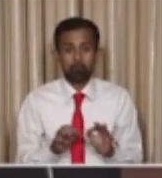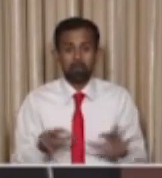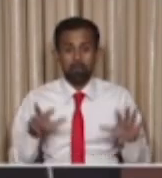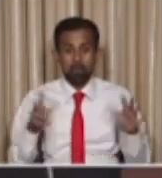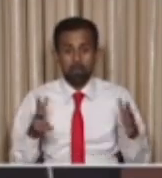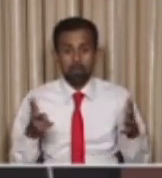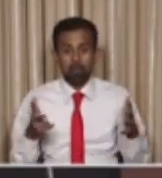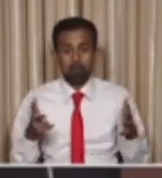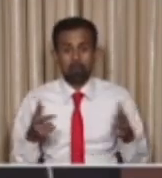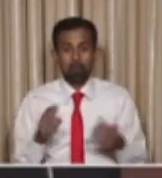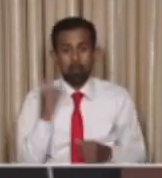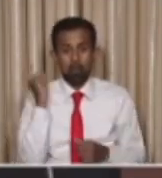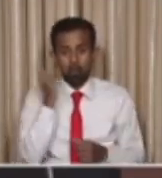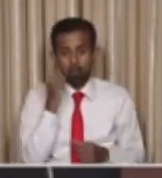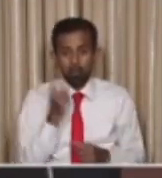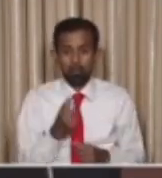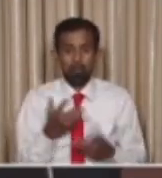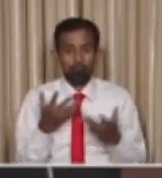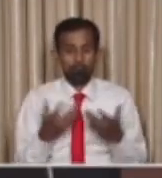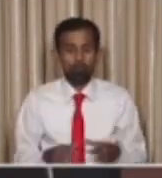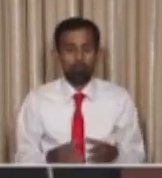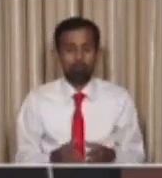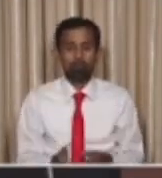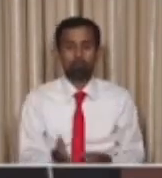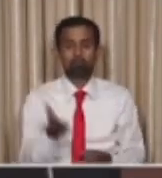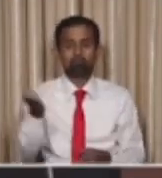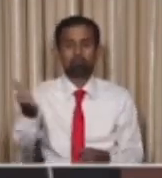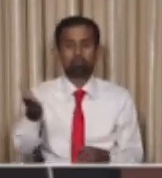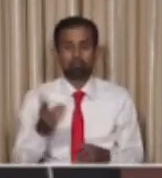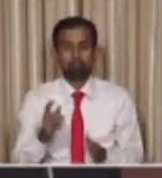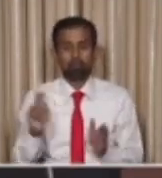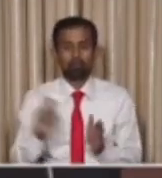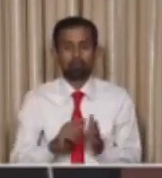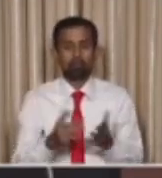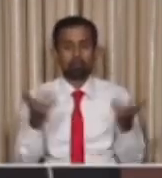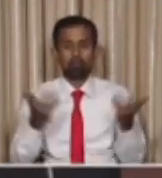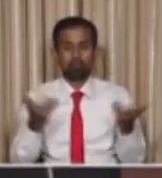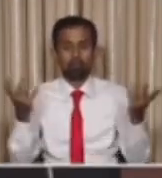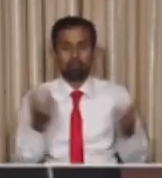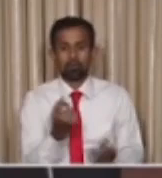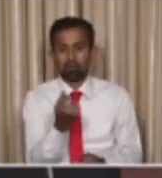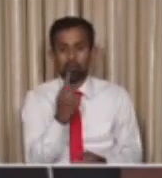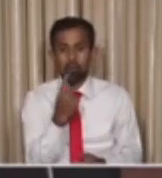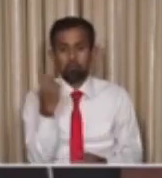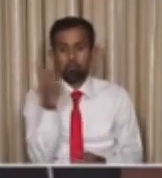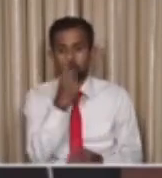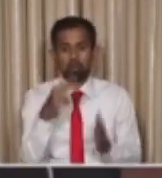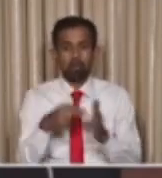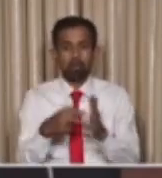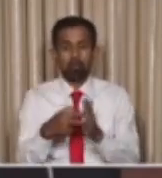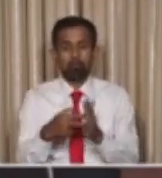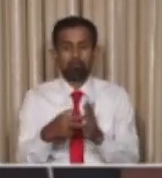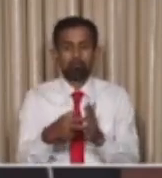බිලියන 800ක් අපි හොයාගත්තා. මේගොල්ලෝ මොකද්ද කරුවේ? දැන් ආදායම නෑ නෑ කියනවනේ. පළවෙනි අයවැයෙන්ම